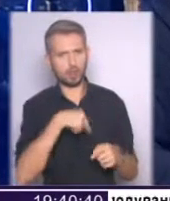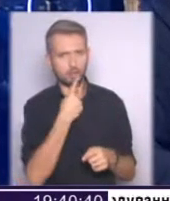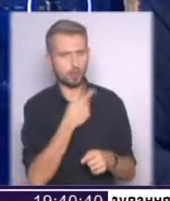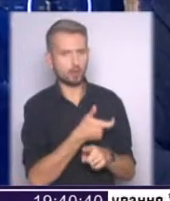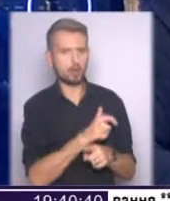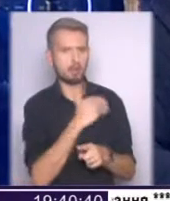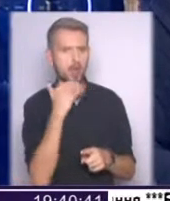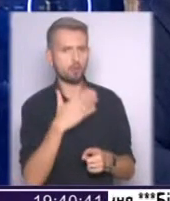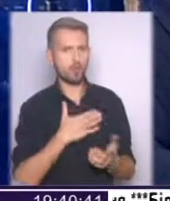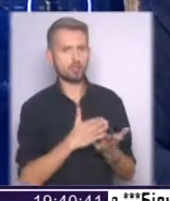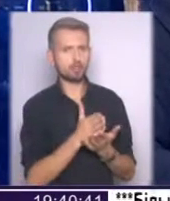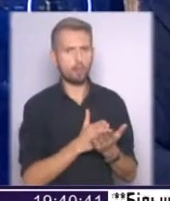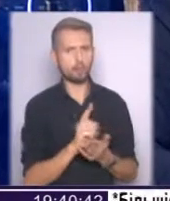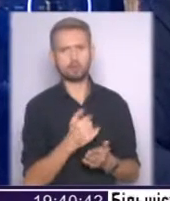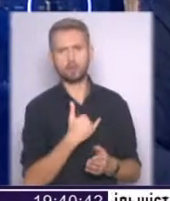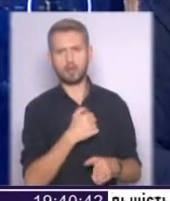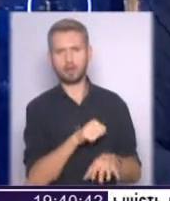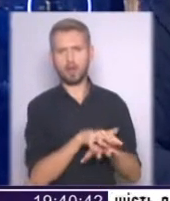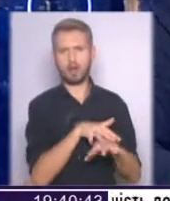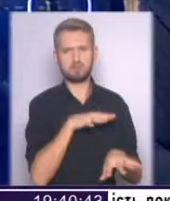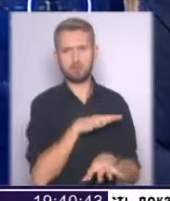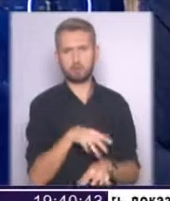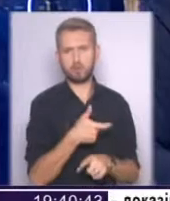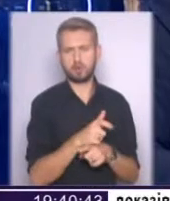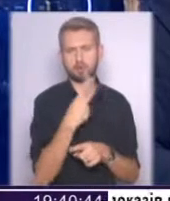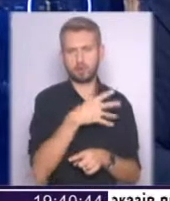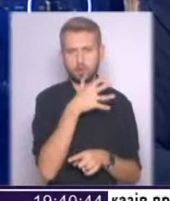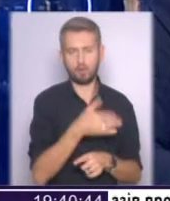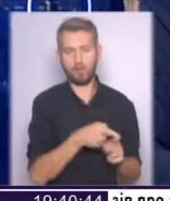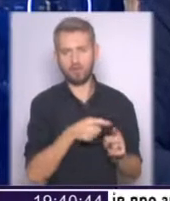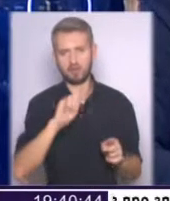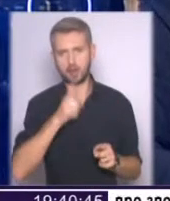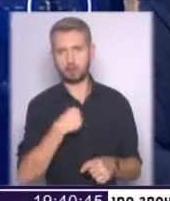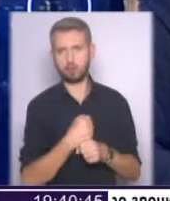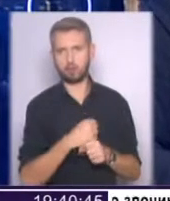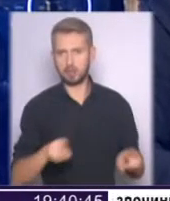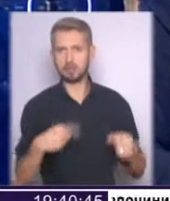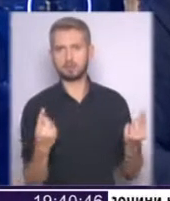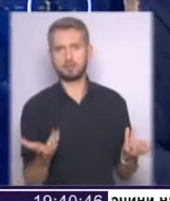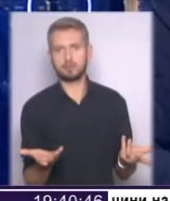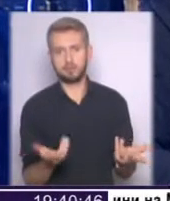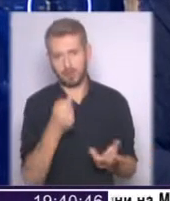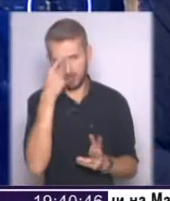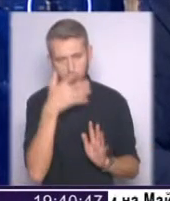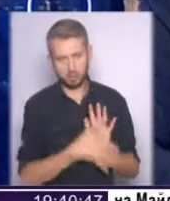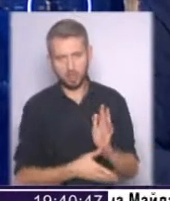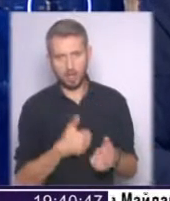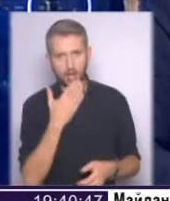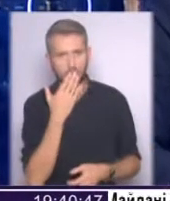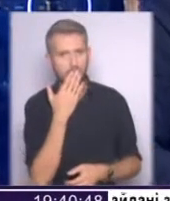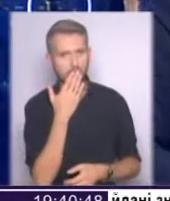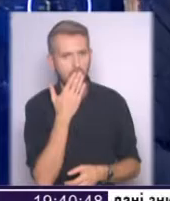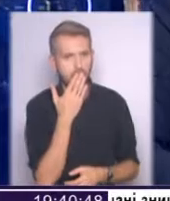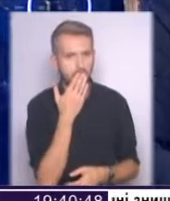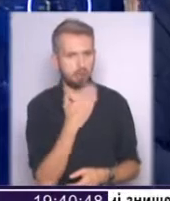наших чиновників, що у нас от армії не було більше 20 років, а ми її за рік зробили. Розумієте, ну, вона була не